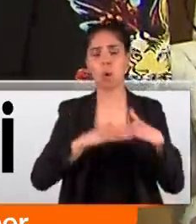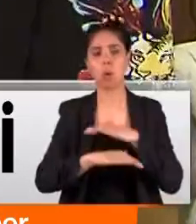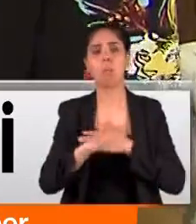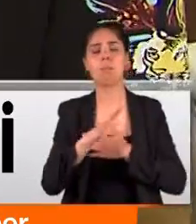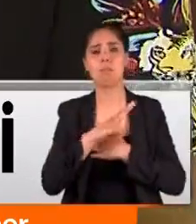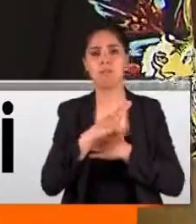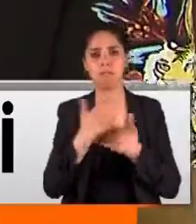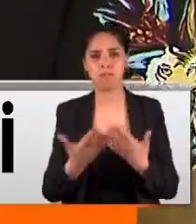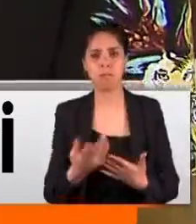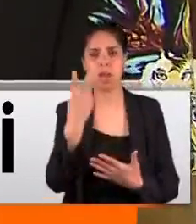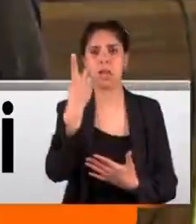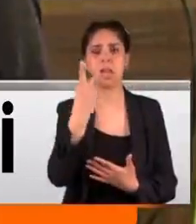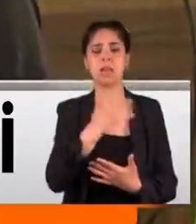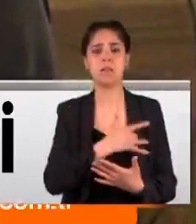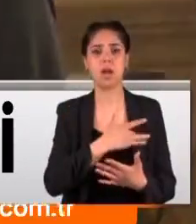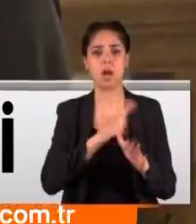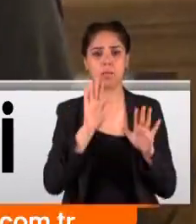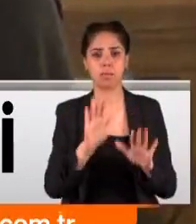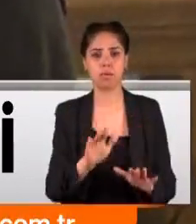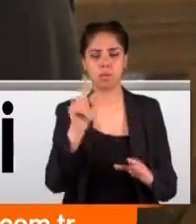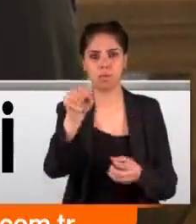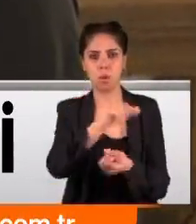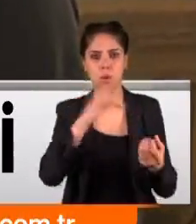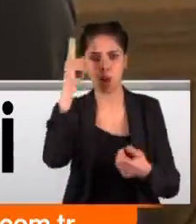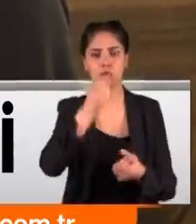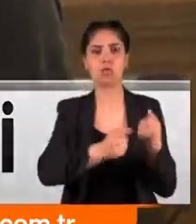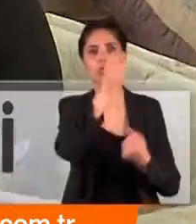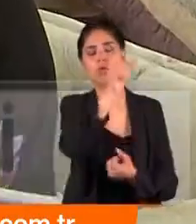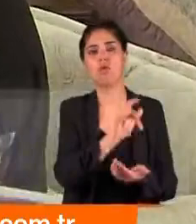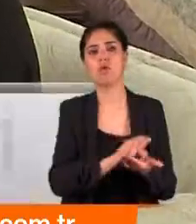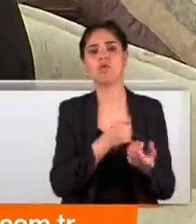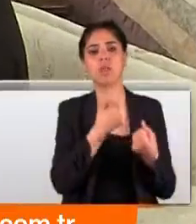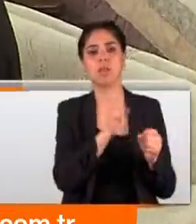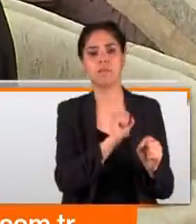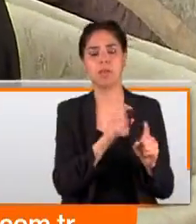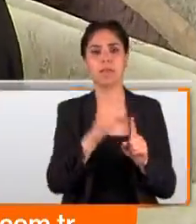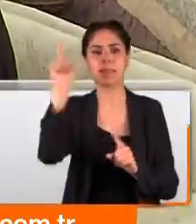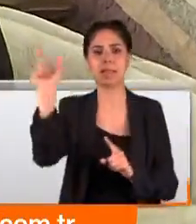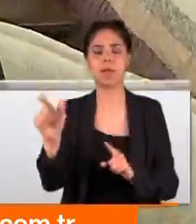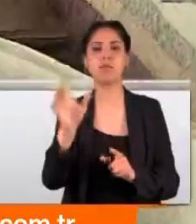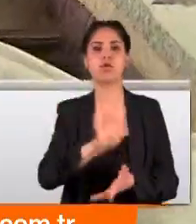halinde geçiyorum iki kere kalbim duruyor Bu olay sonucunda sürücü hiçbir ceza almadı